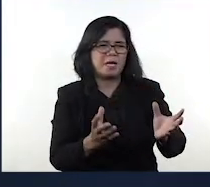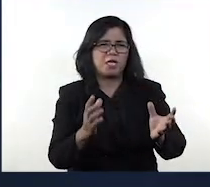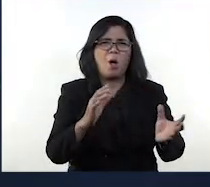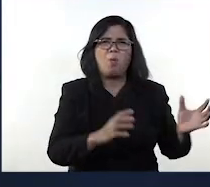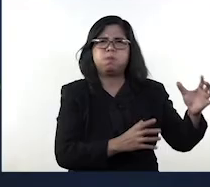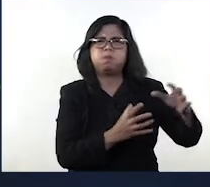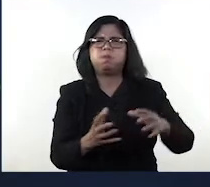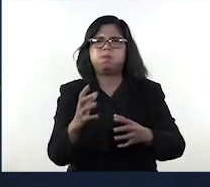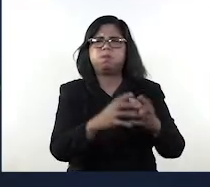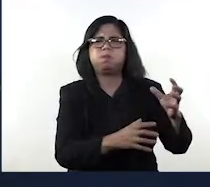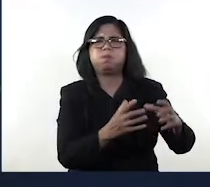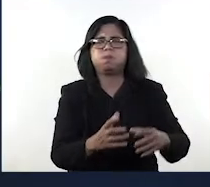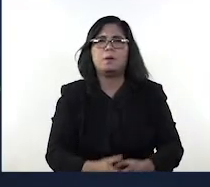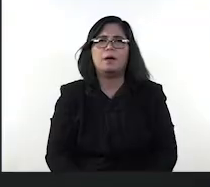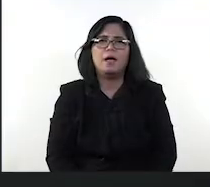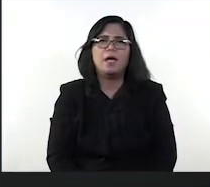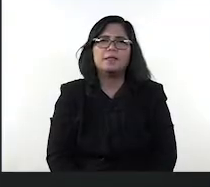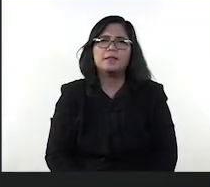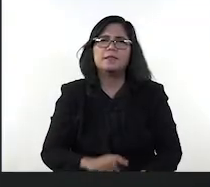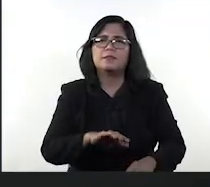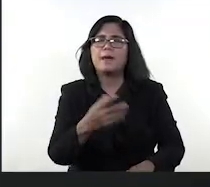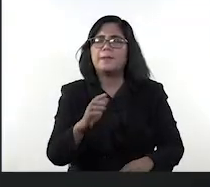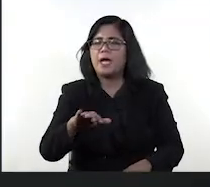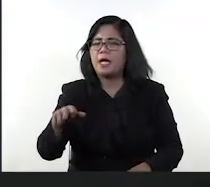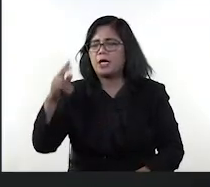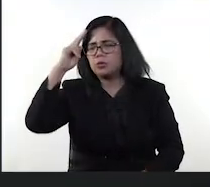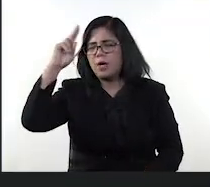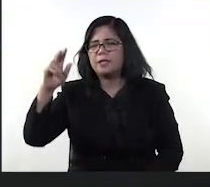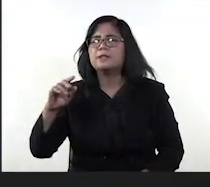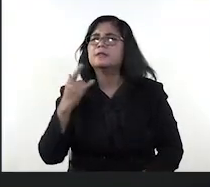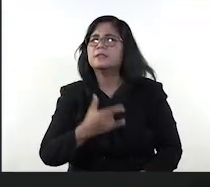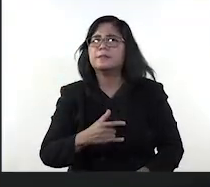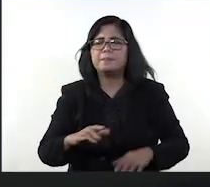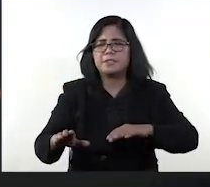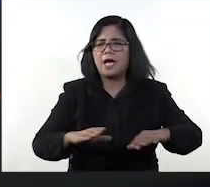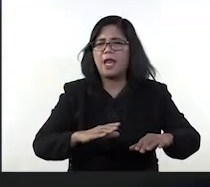Hai tapi semangat Tuhan tetap berjalan tetap bagian pada apa yang Tuhan sudah tetapkan baginya